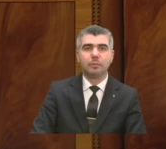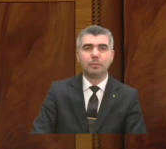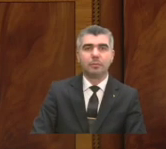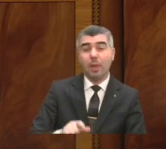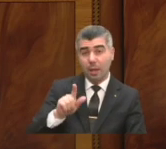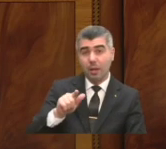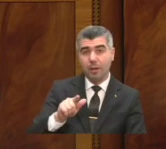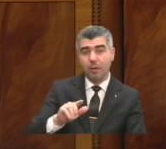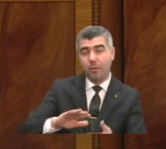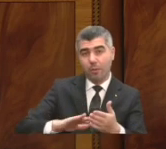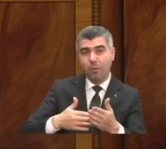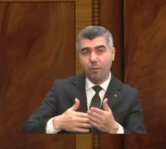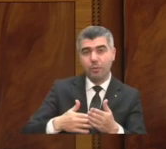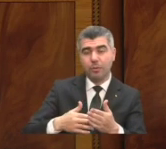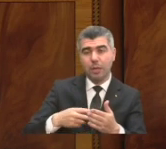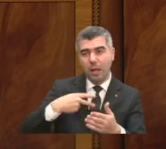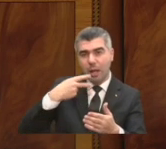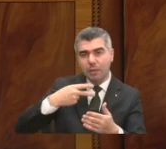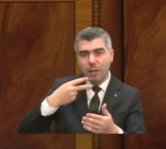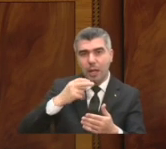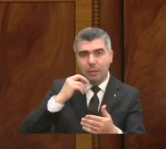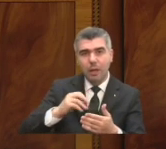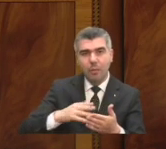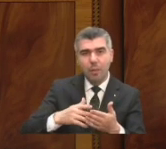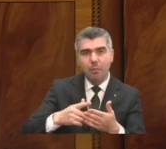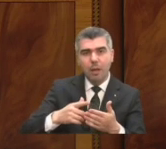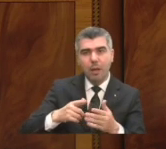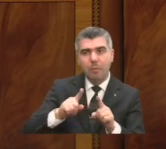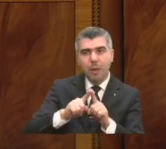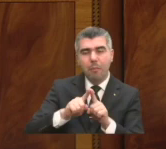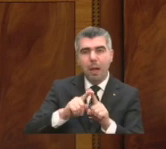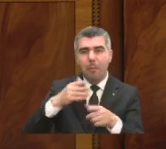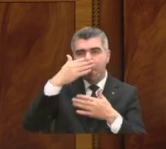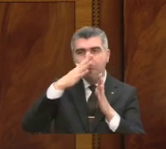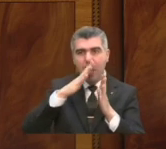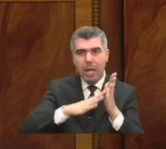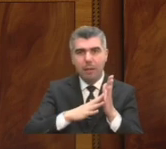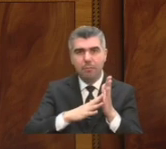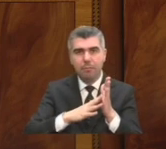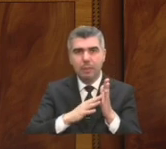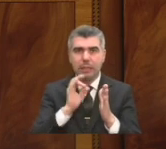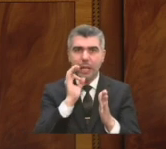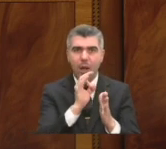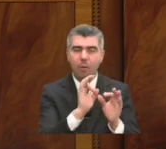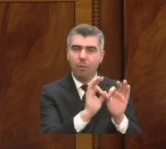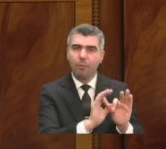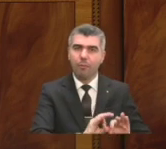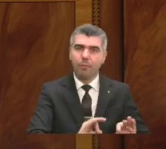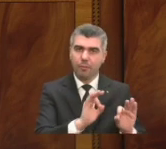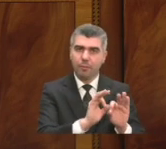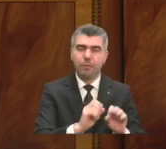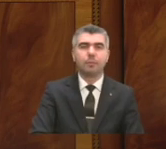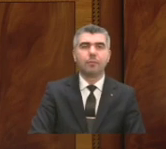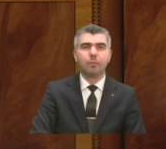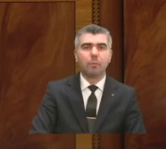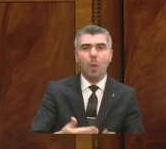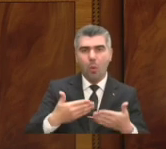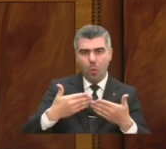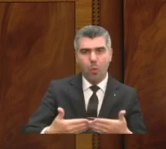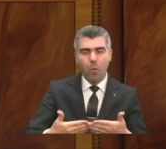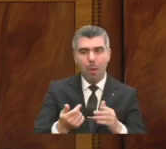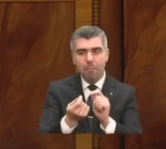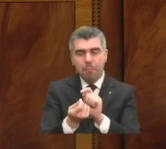كان بصدد الحديث عن بلد آخر من المنطقة. واليوم يحدث هذا